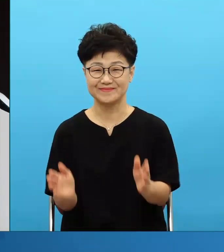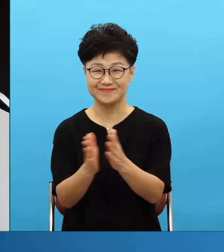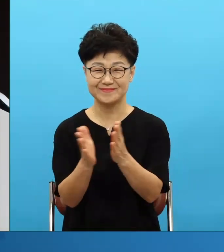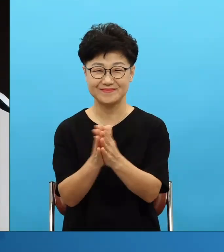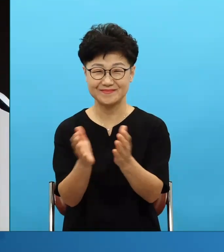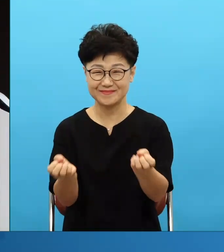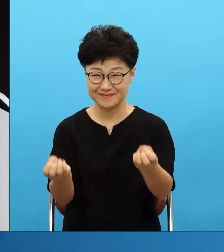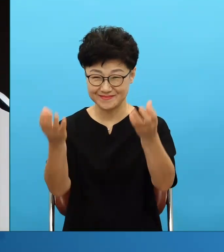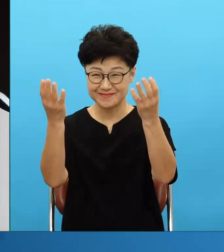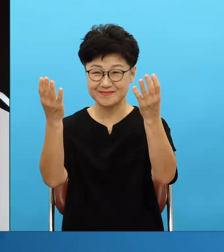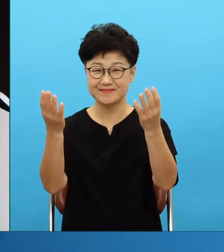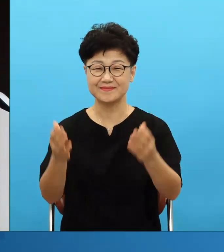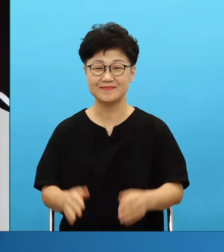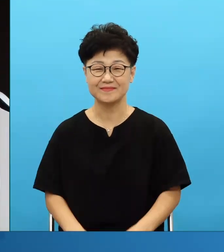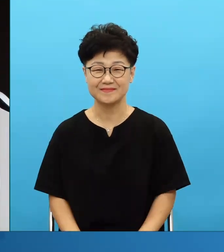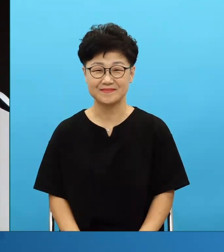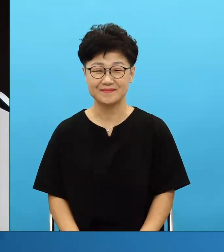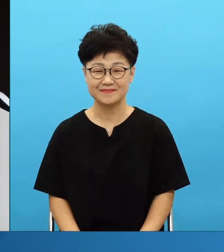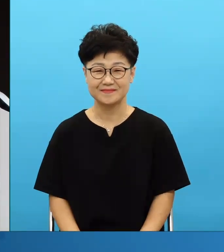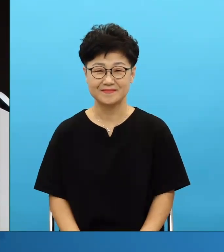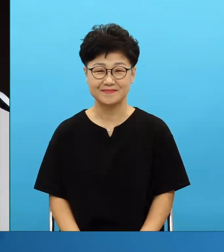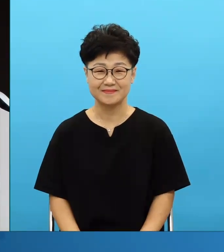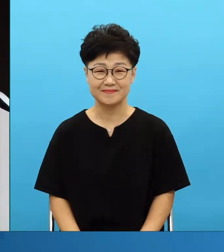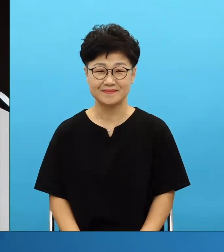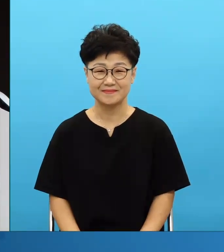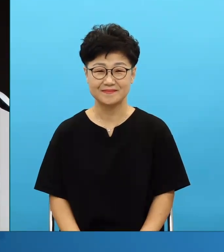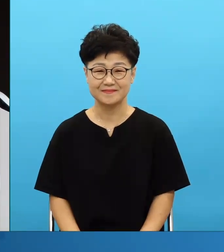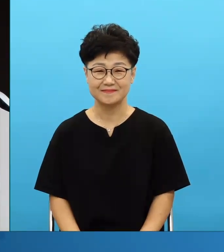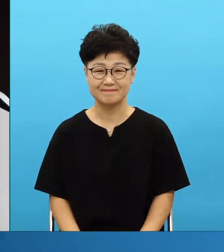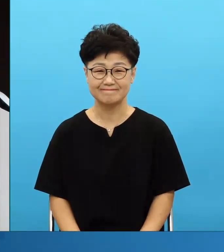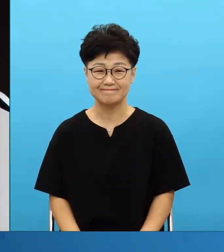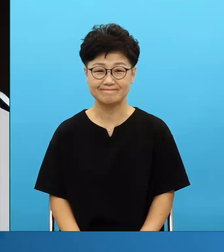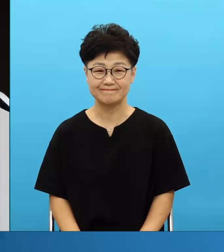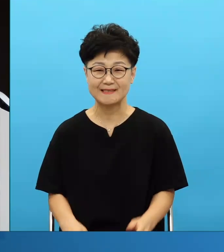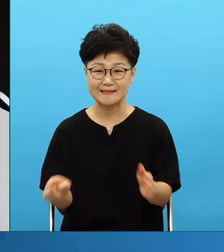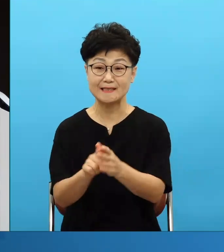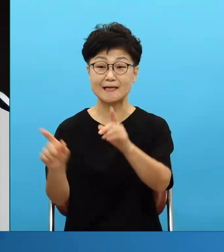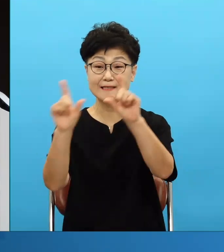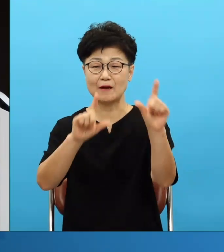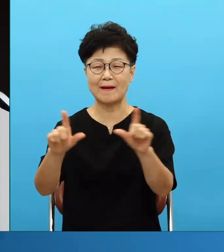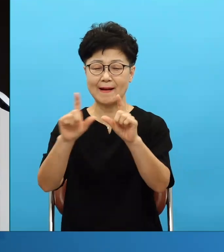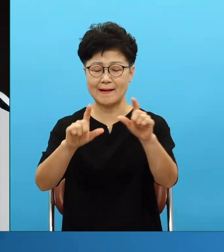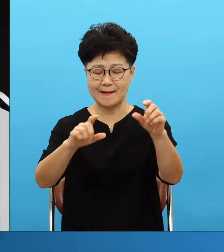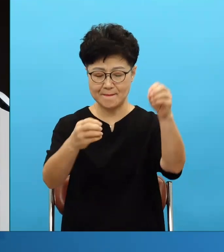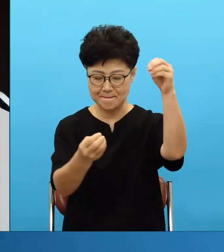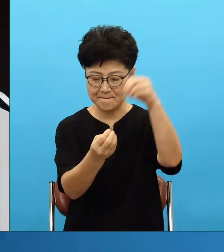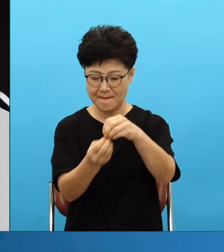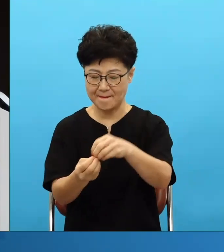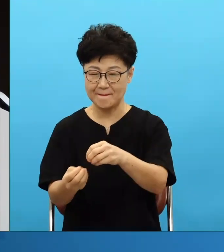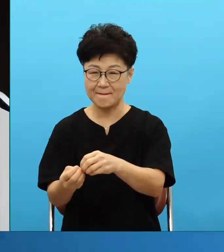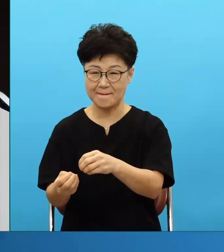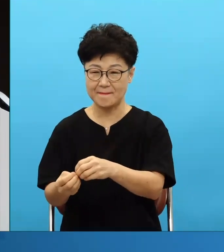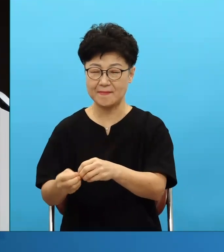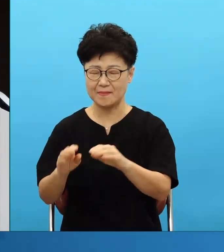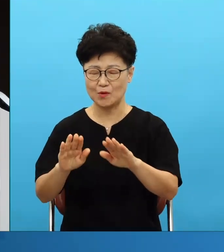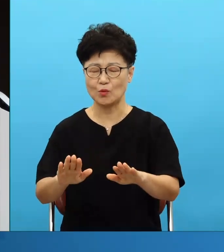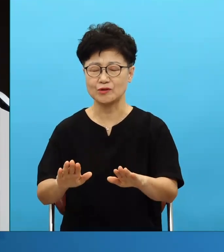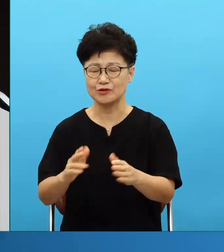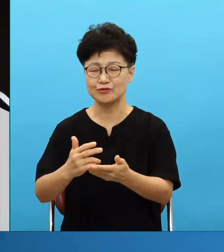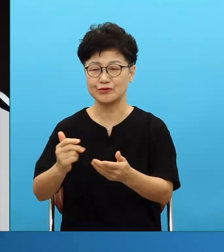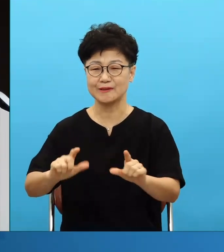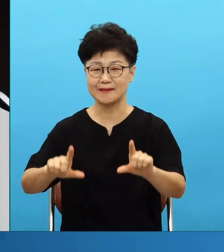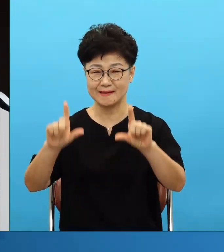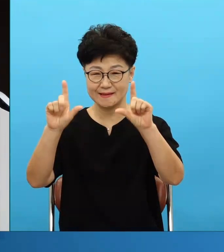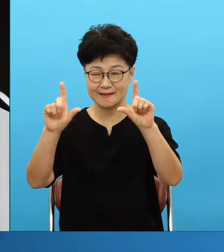할렐루야. 위대한 신앙의 발자취를 남기는 최고의 은혜의 시간입니다. 우리 찬송가 28장 복의 근원